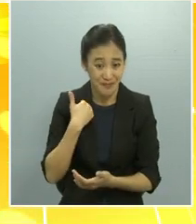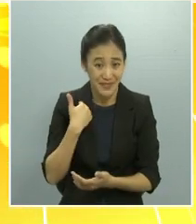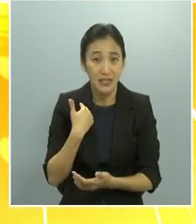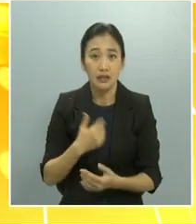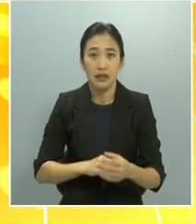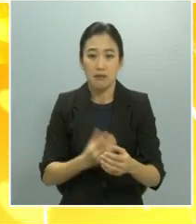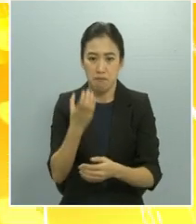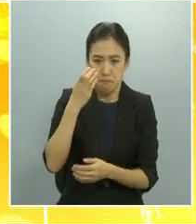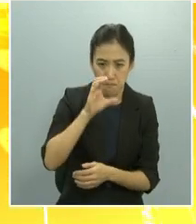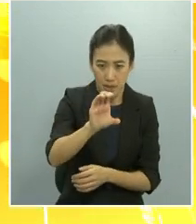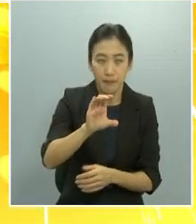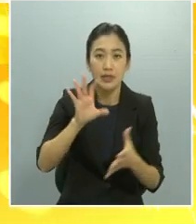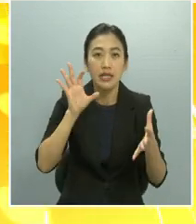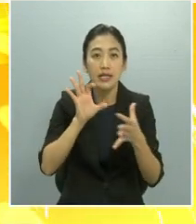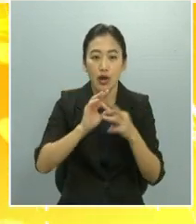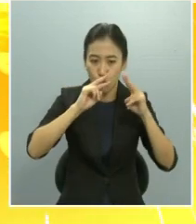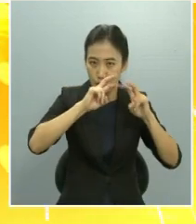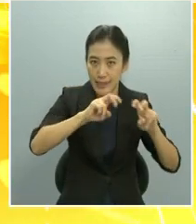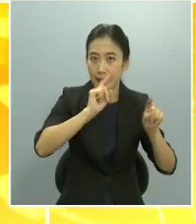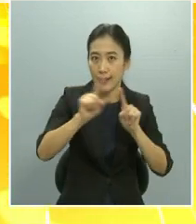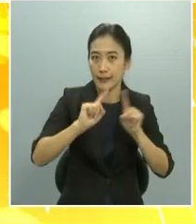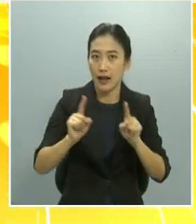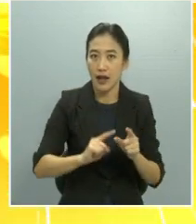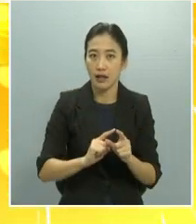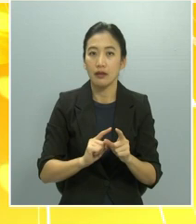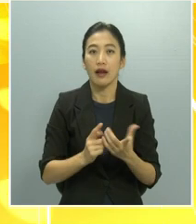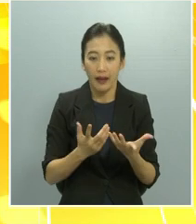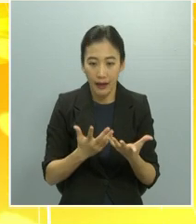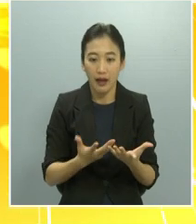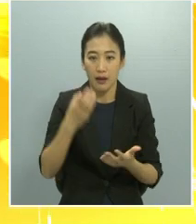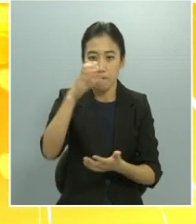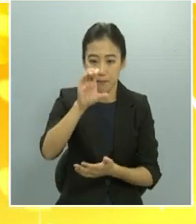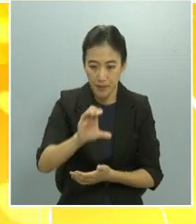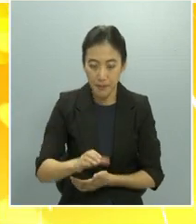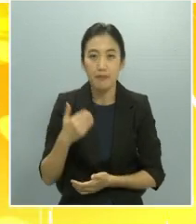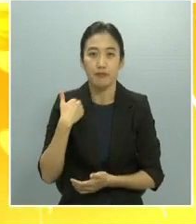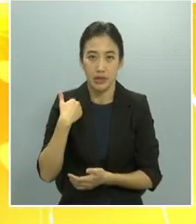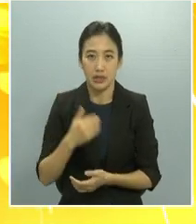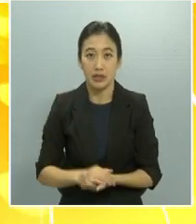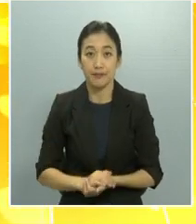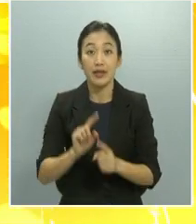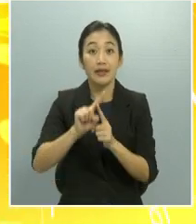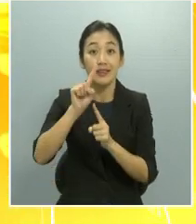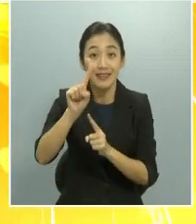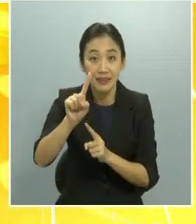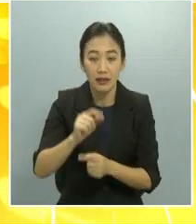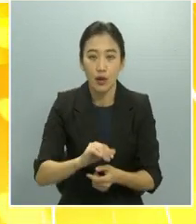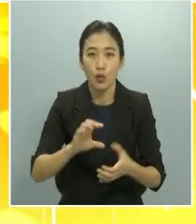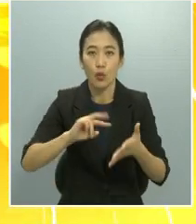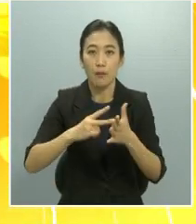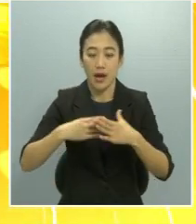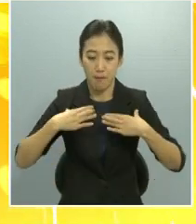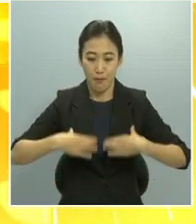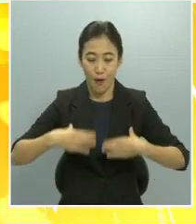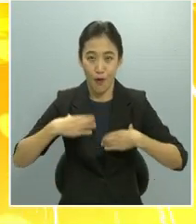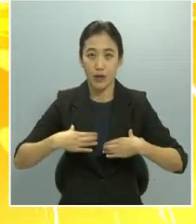ความคิดนี้อีก 2ชิ้นค่ะคือชิ้นแรกบอกว่าน้ำท่วมปอดสัมพันธ์กับความดันสูงชิ้นที่ 2งานวิจัย